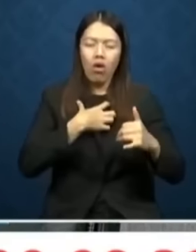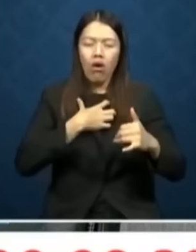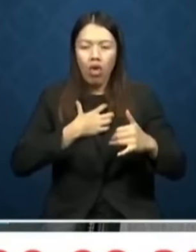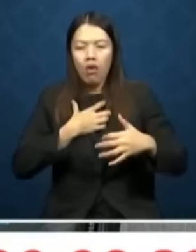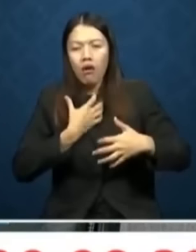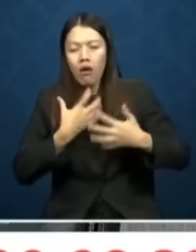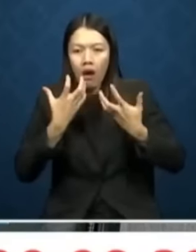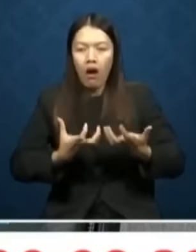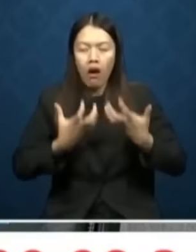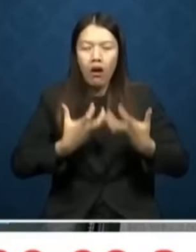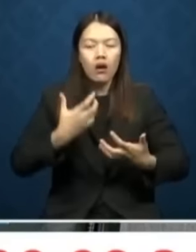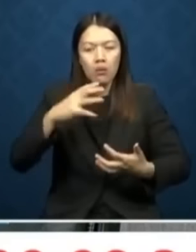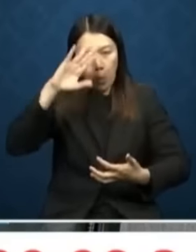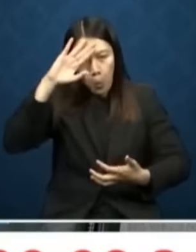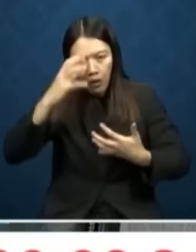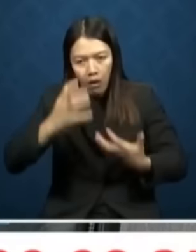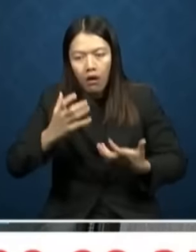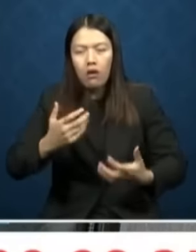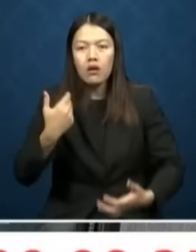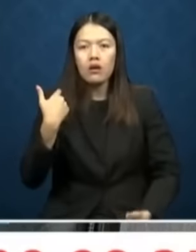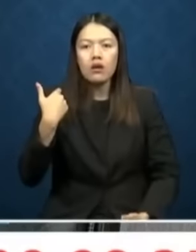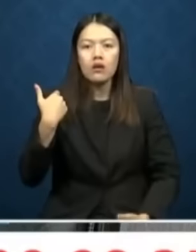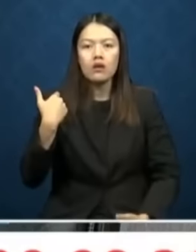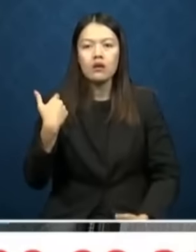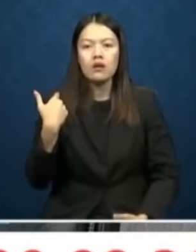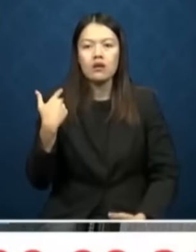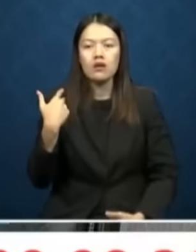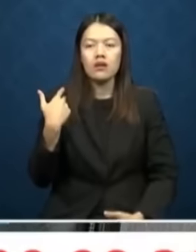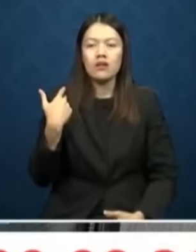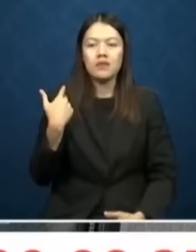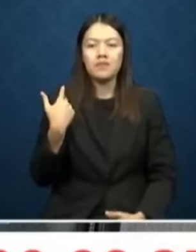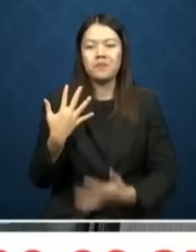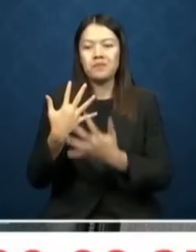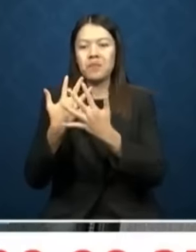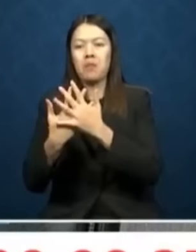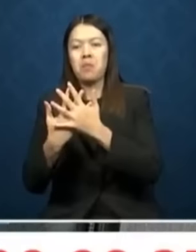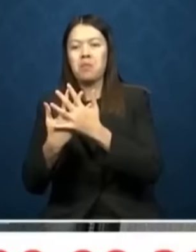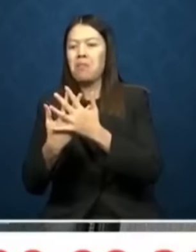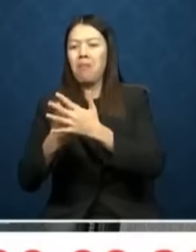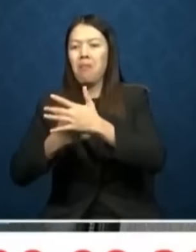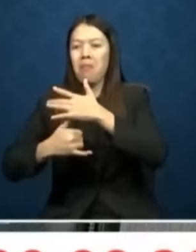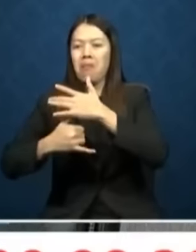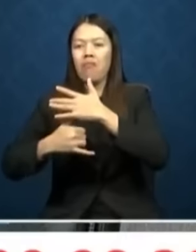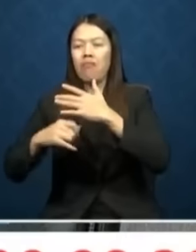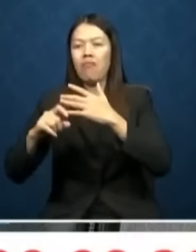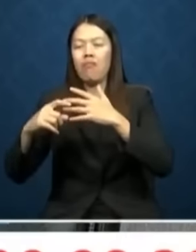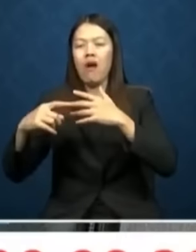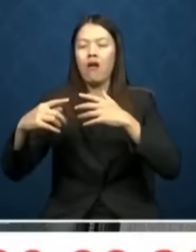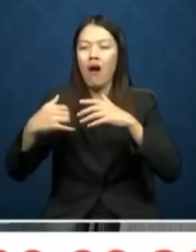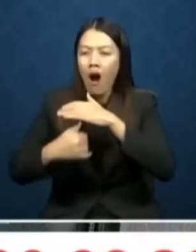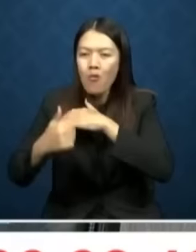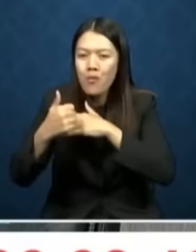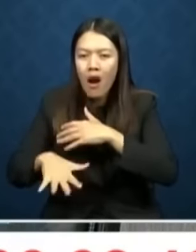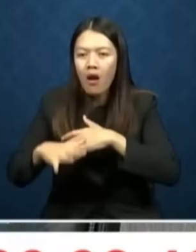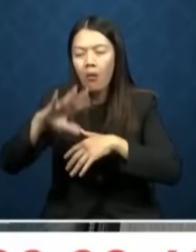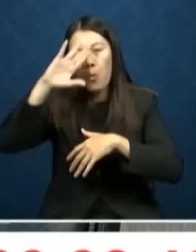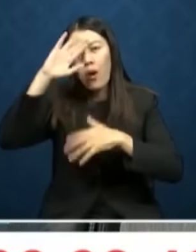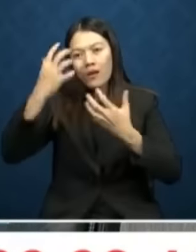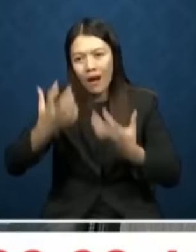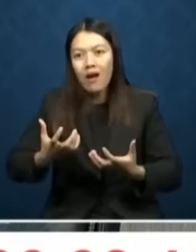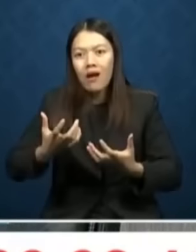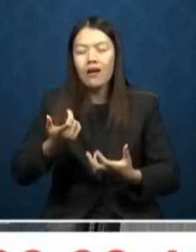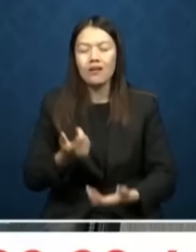ตอาจจะพูดได้ว่าท่านไม่ถูกโฉลกกับเรือนจำหรือคุกก็เป็นไปได้นะครับท่านประ